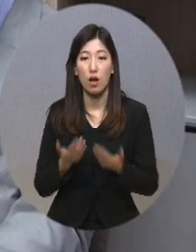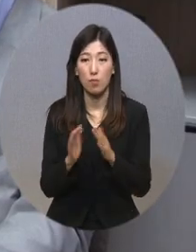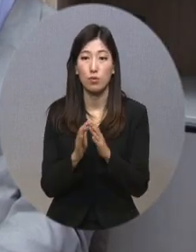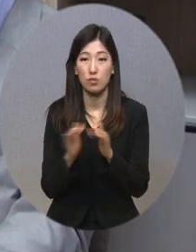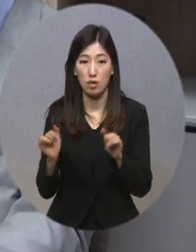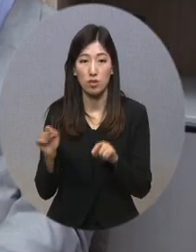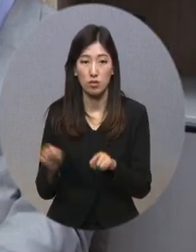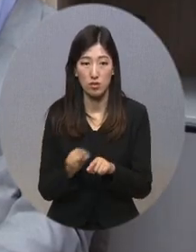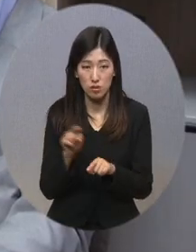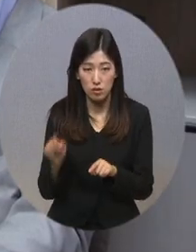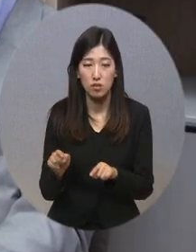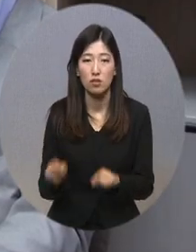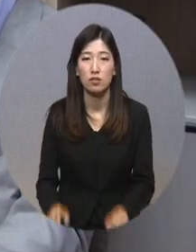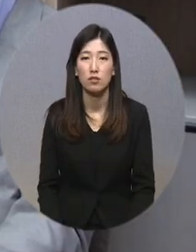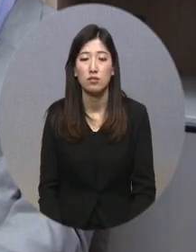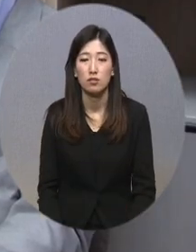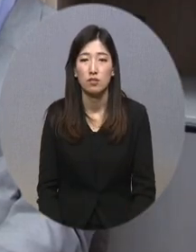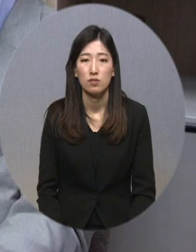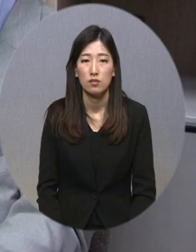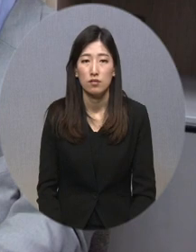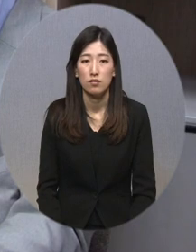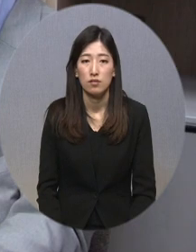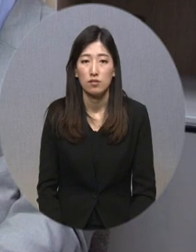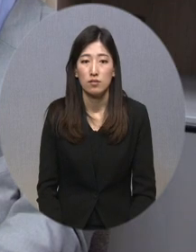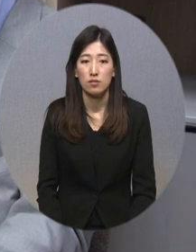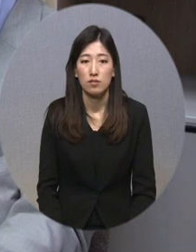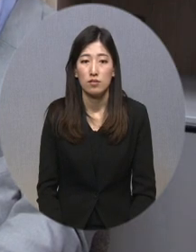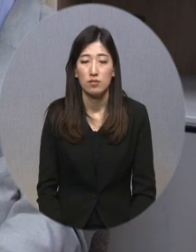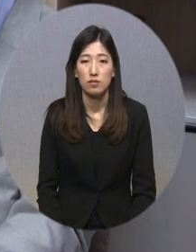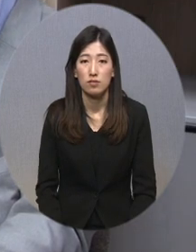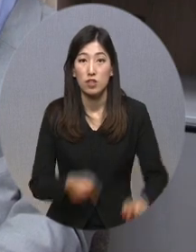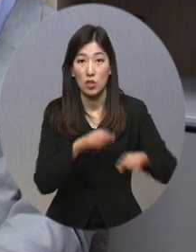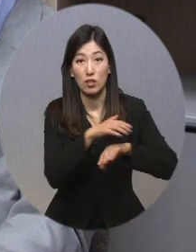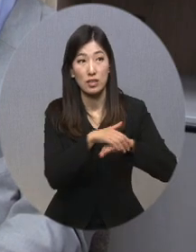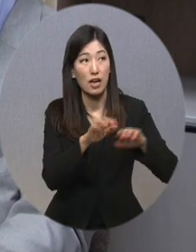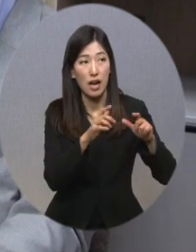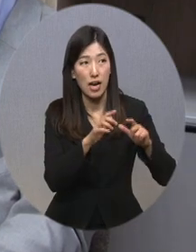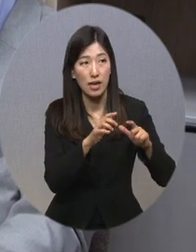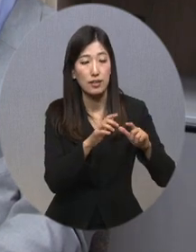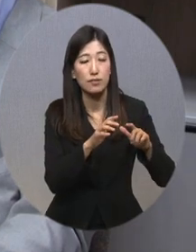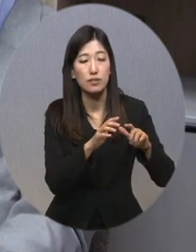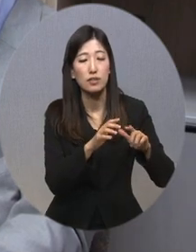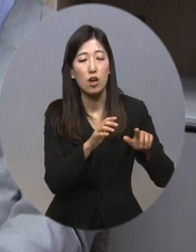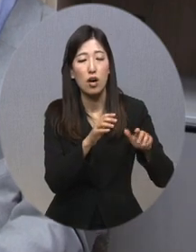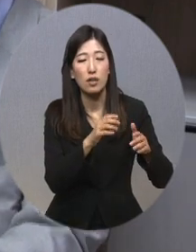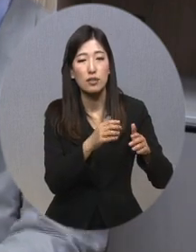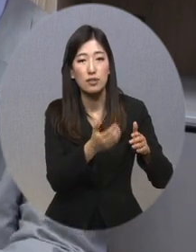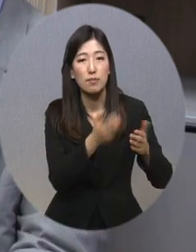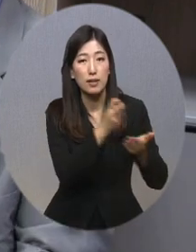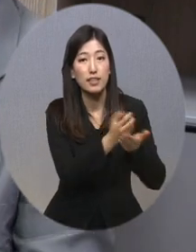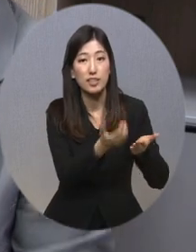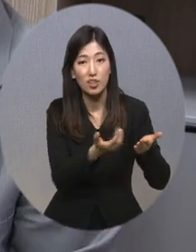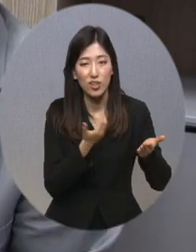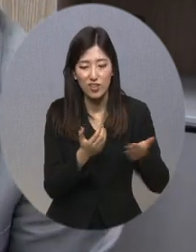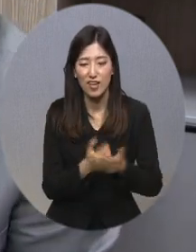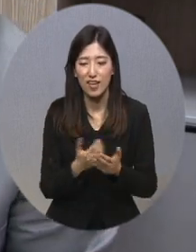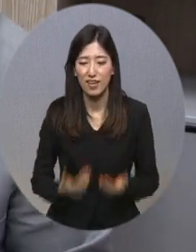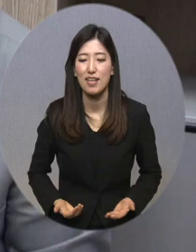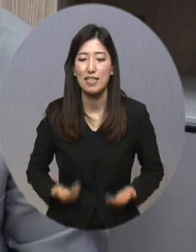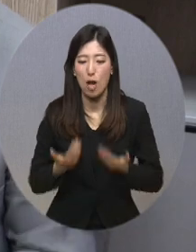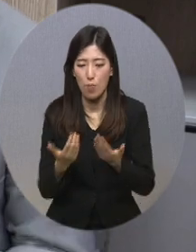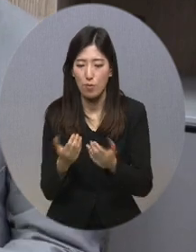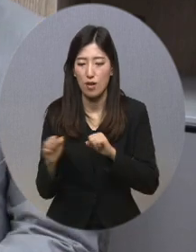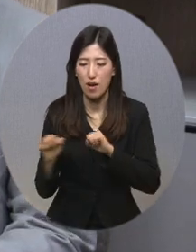자원봉사자들. 예, 예. 그런 예. 분들이 예, 정책이 아니더라도 예. 참여를 통해서 할 수 있다고 생각이 들어요. 사실은 복지도